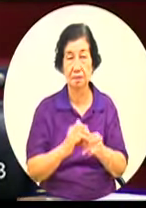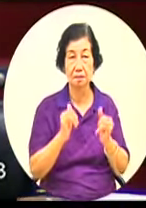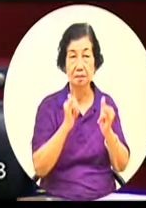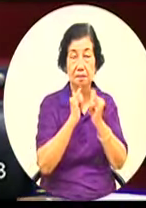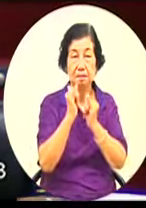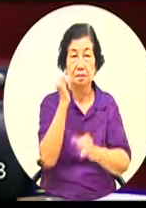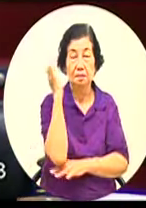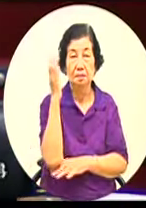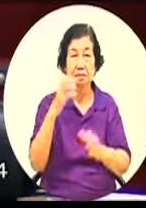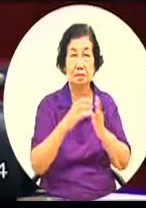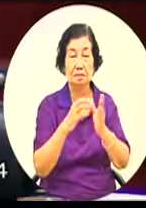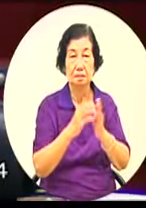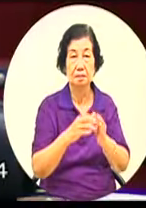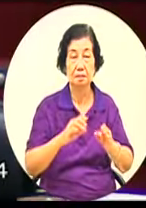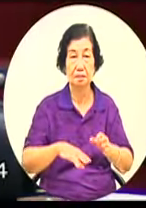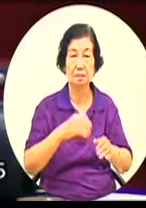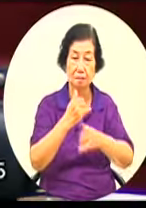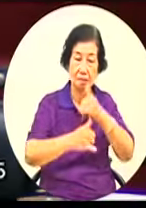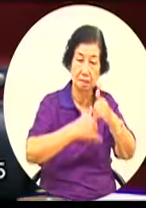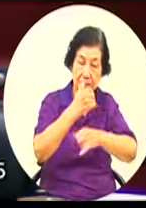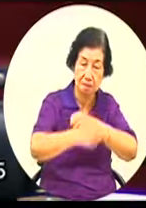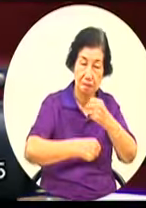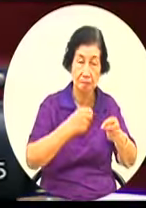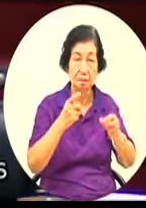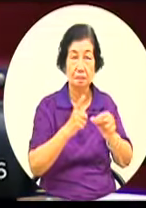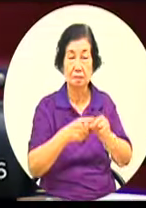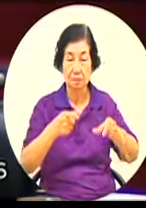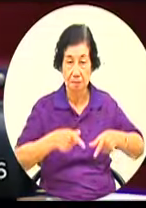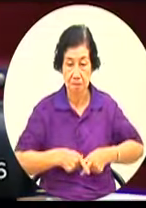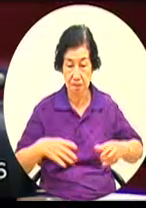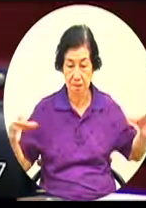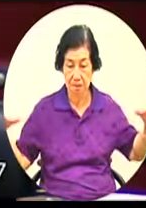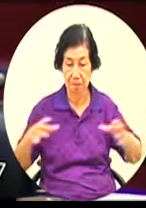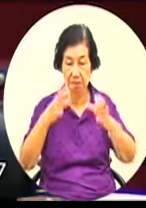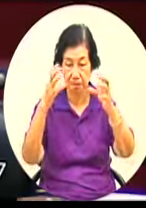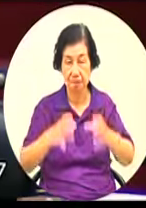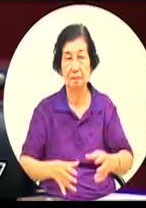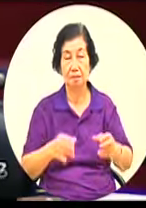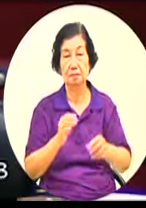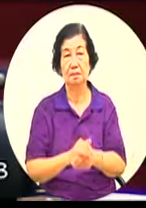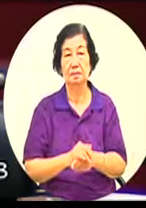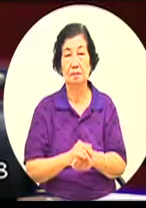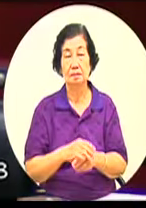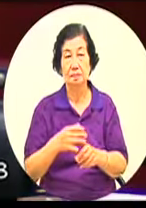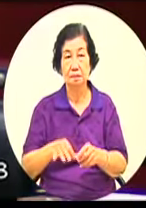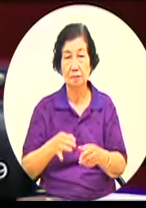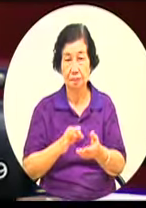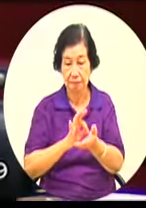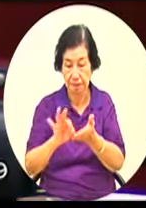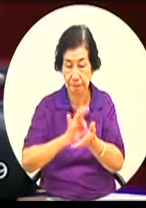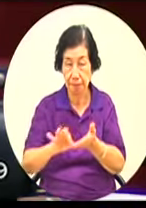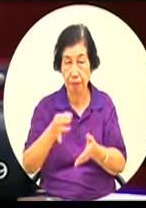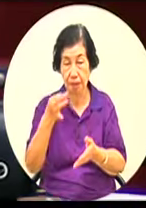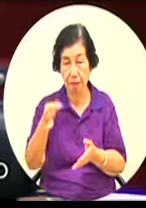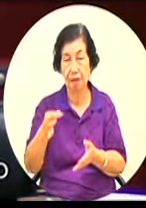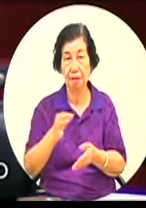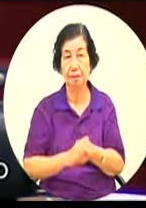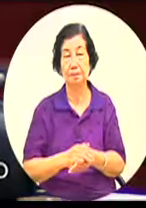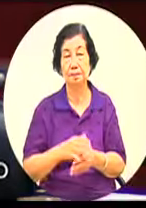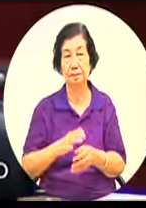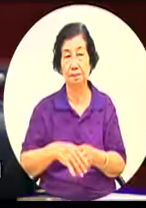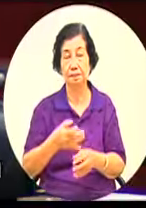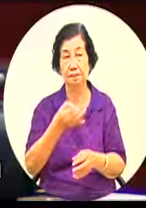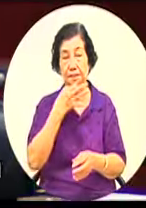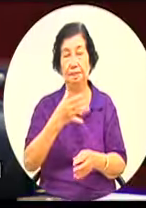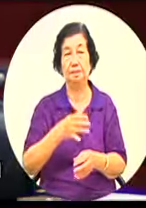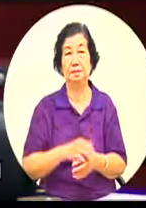活动中心一起来新建？这样子来讲，我想经费也会比较充足，因为我们觉得很遗憾的是，美术